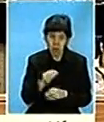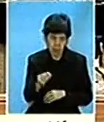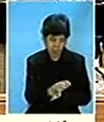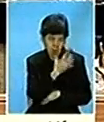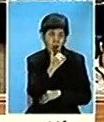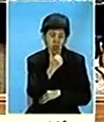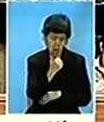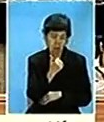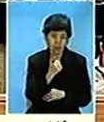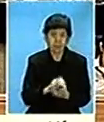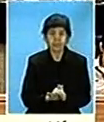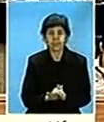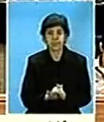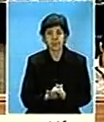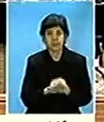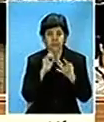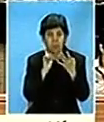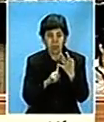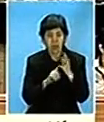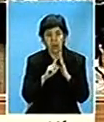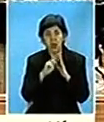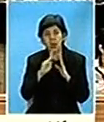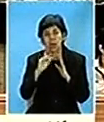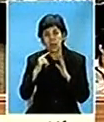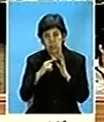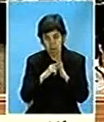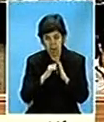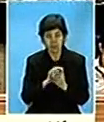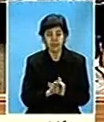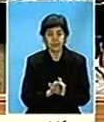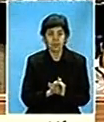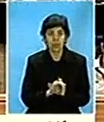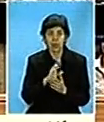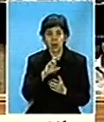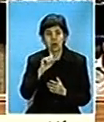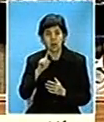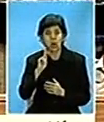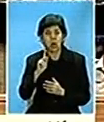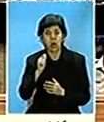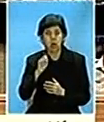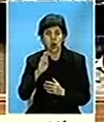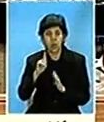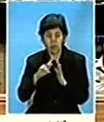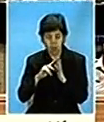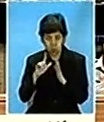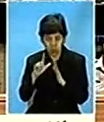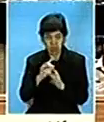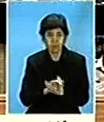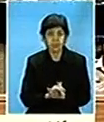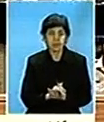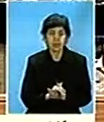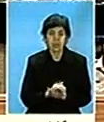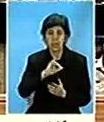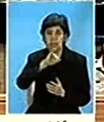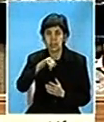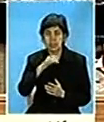ครับต่อท่านเกชาศักดิ์สมบูรณ์ต่อได้รองศาสตราจารย์กอบกุลพันเจริญวรคุณต่อได้ท่านจินต